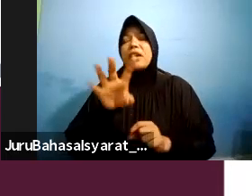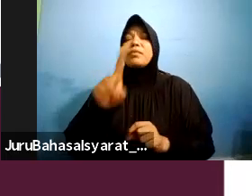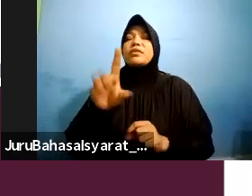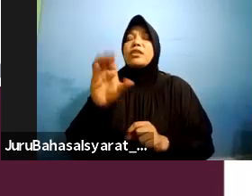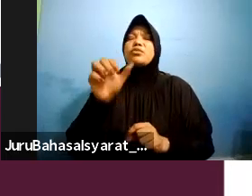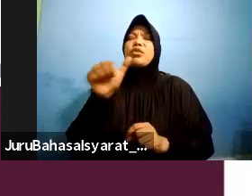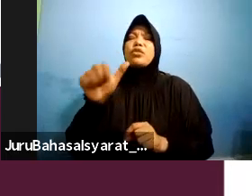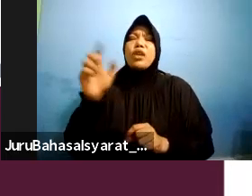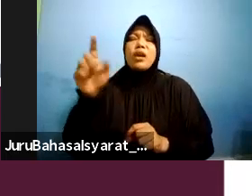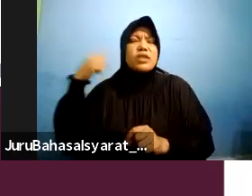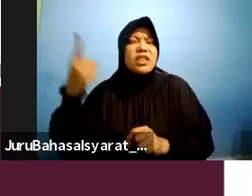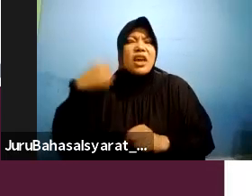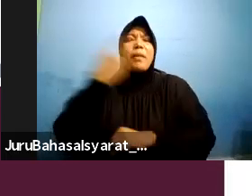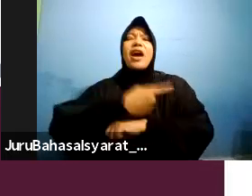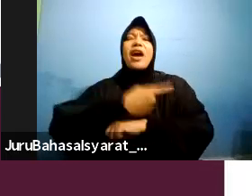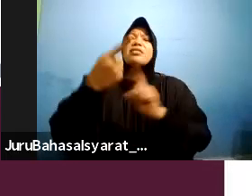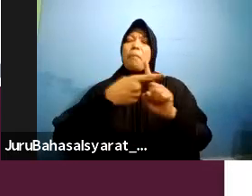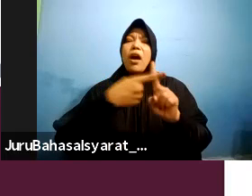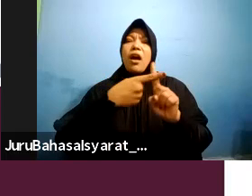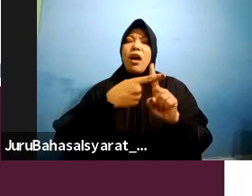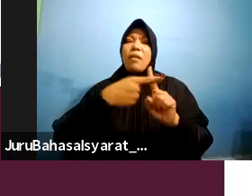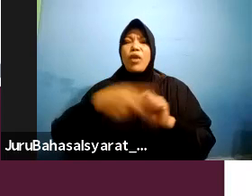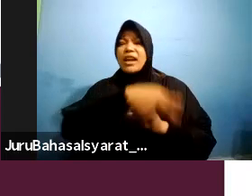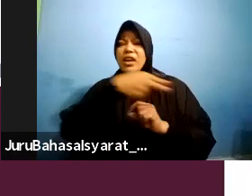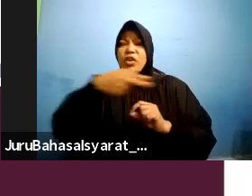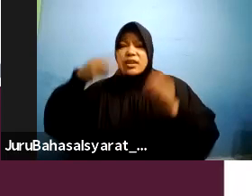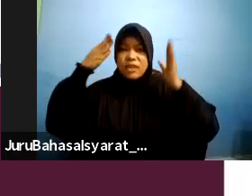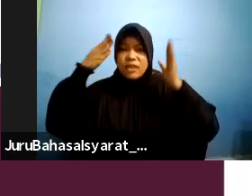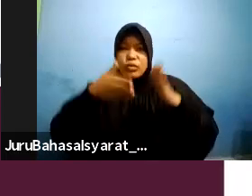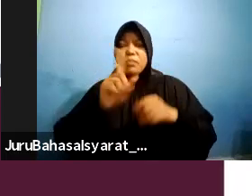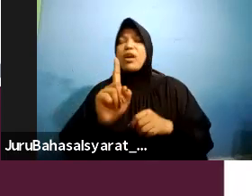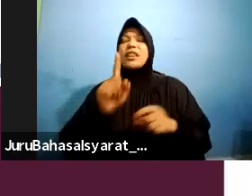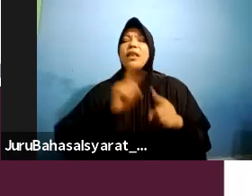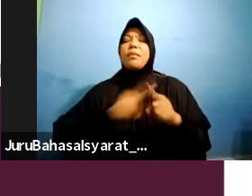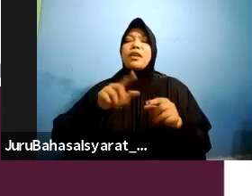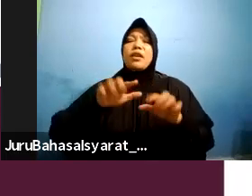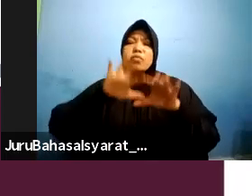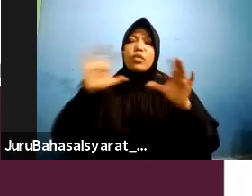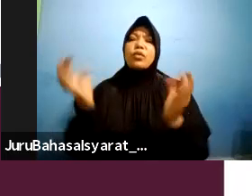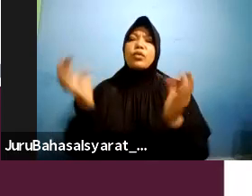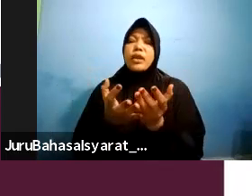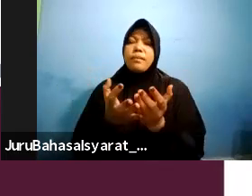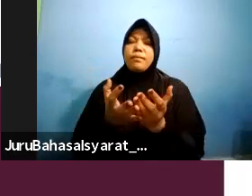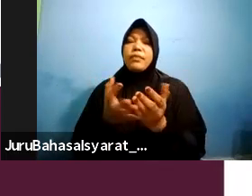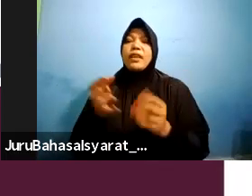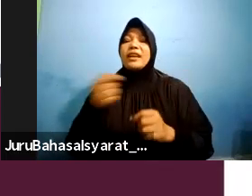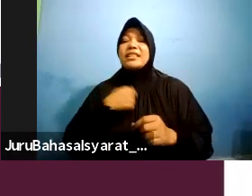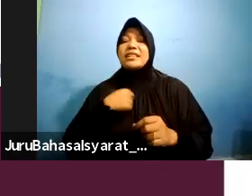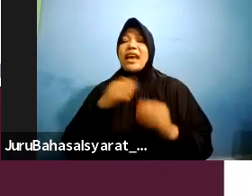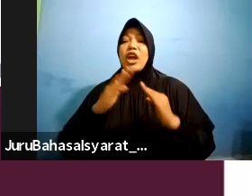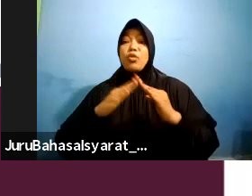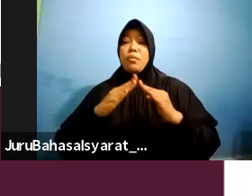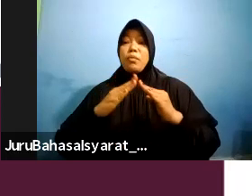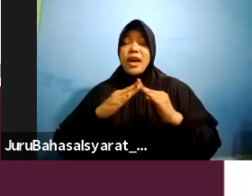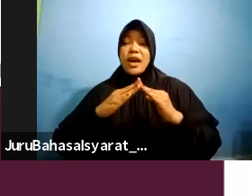kita tercinta ini, dan bahkan mungkin seluruh dunia. Karena saya tinggal di Jawa Barat, data yang saya tampilkan adalah di sini Jawa Barat.